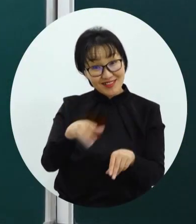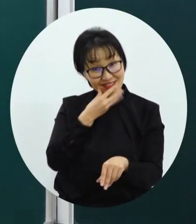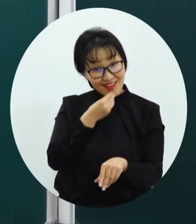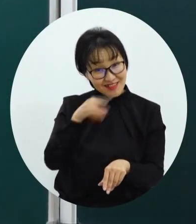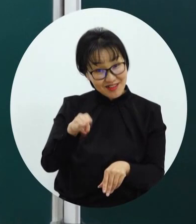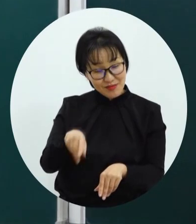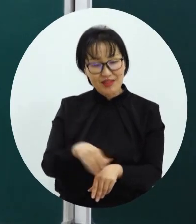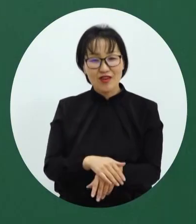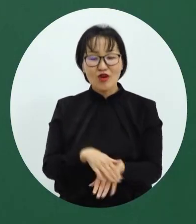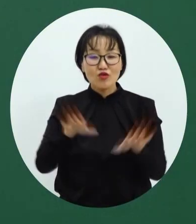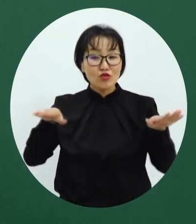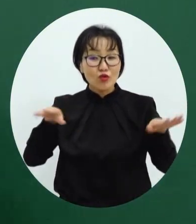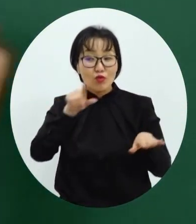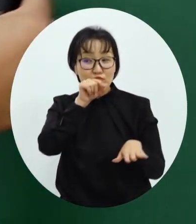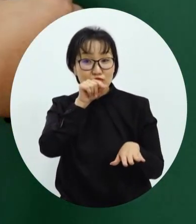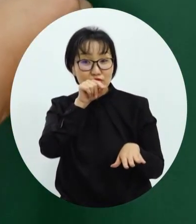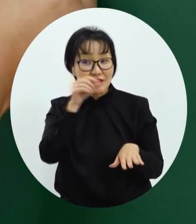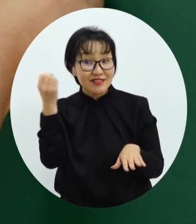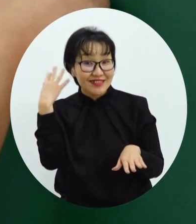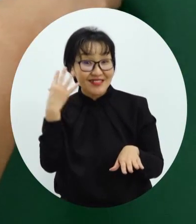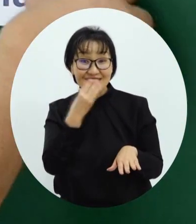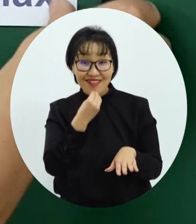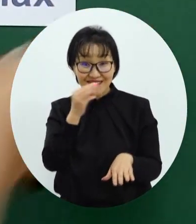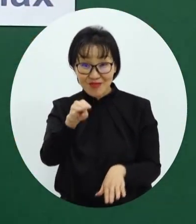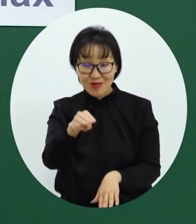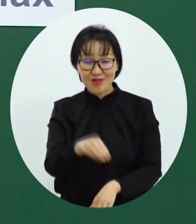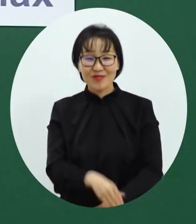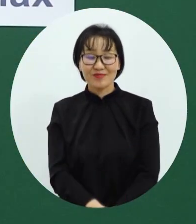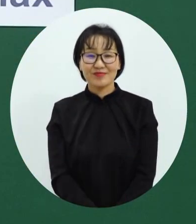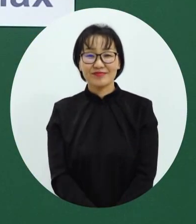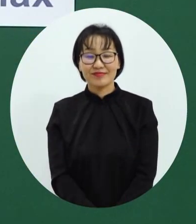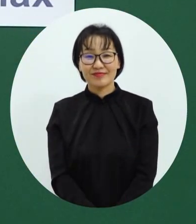хэлнэ. За шувууд ганганах сайхан.